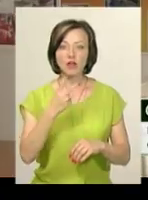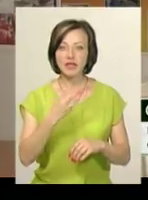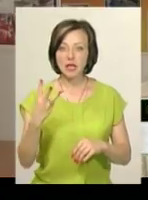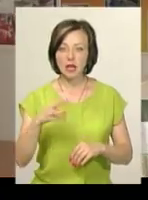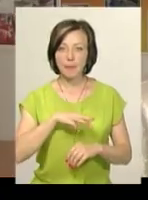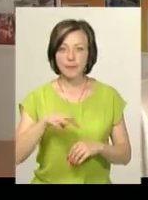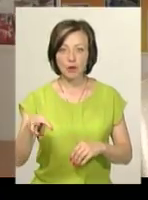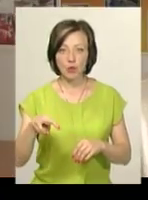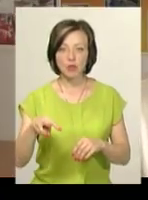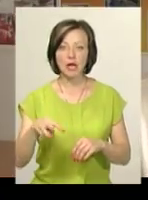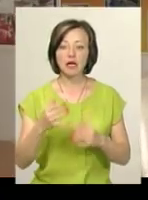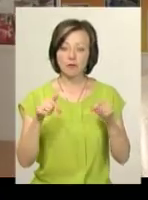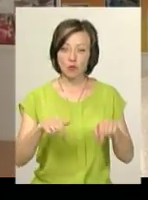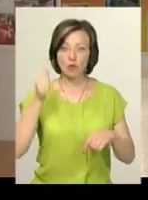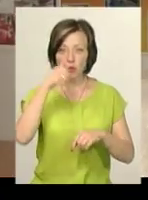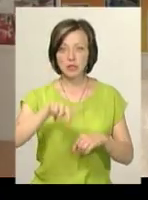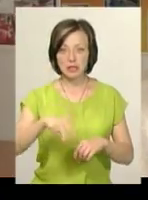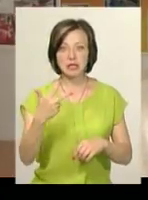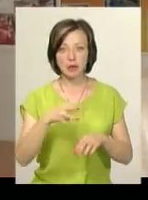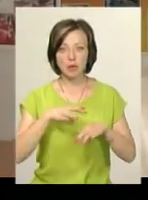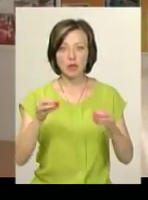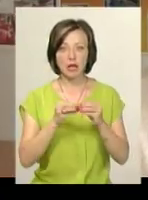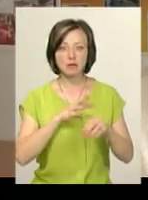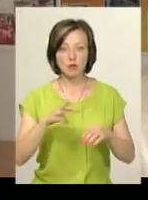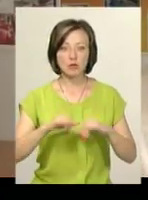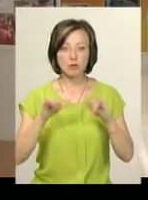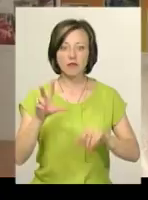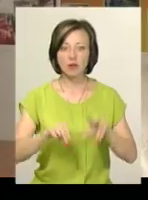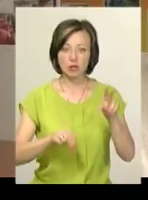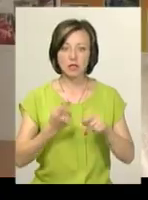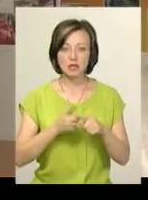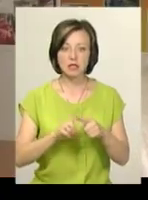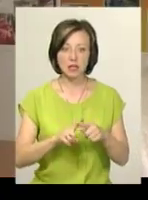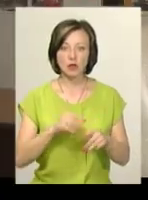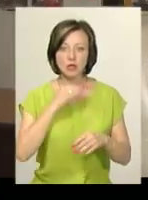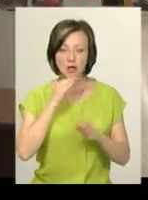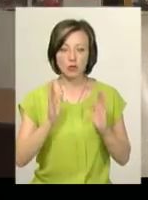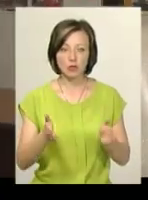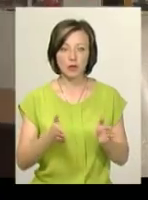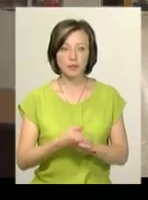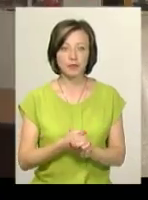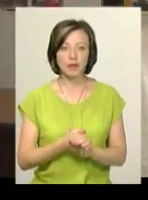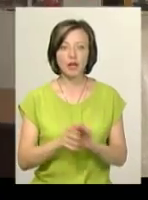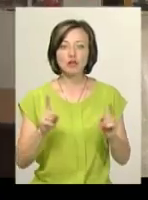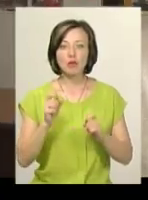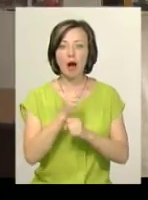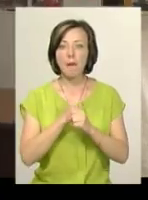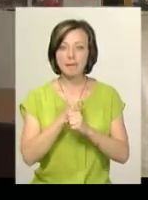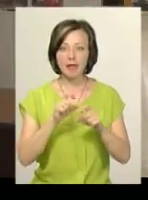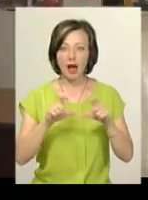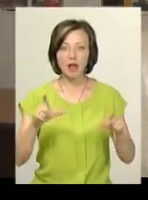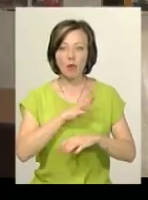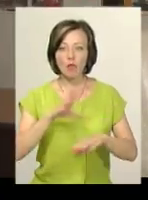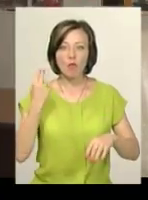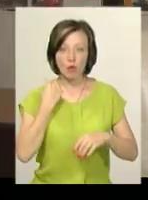то 33 мільйони, то на 10 мільйонів збільшили. Я рахую, що це, ну, це буде достатньо. Щоб аптеки не влазили в борги таким